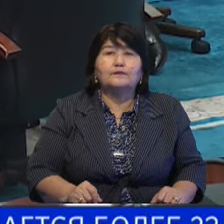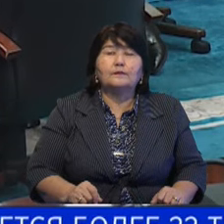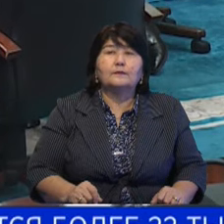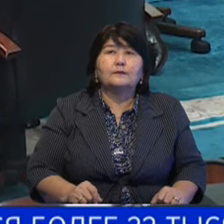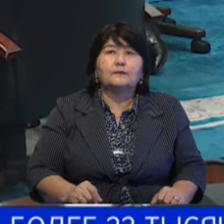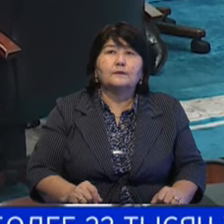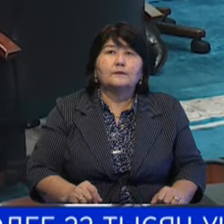телеканал